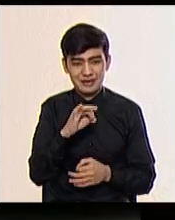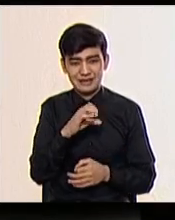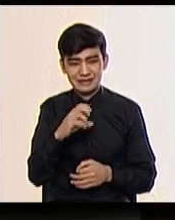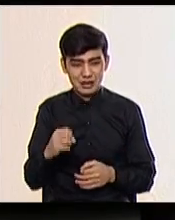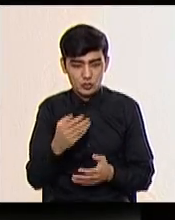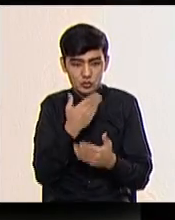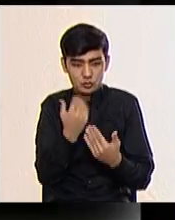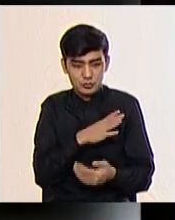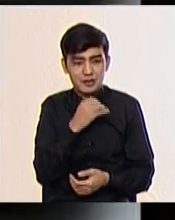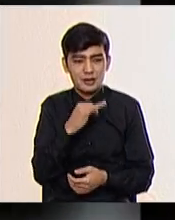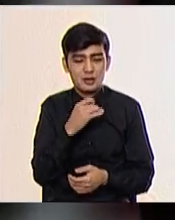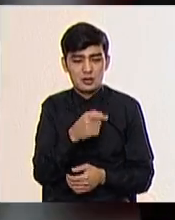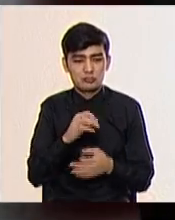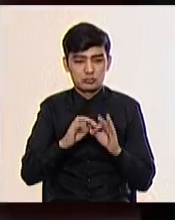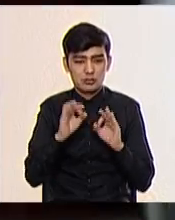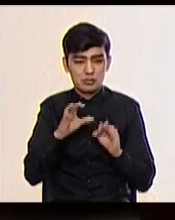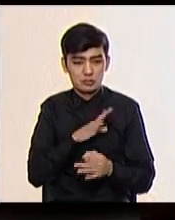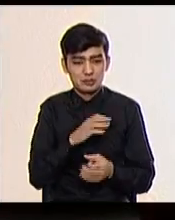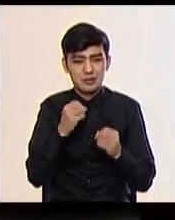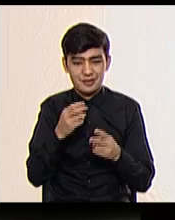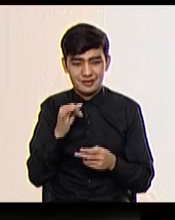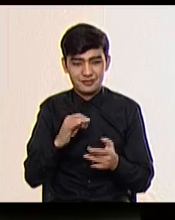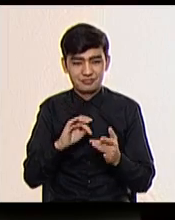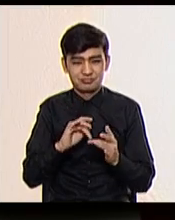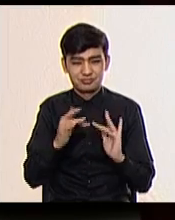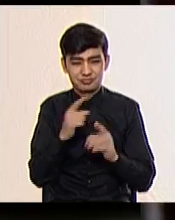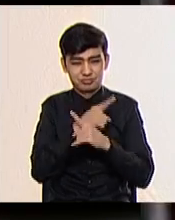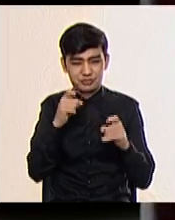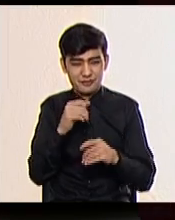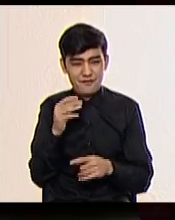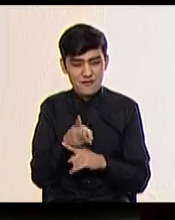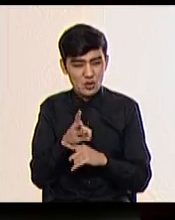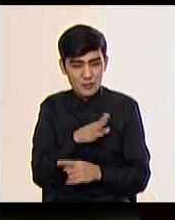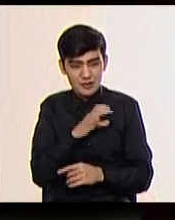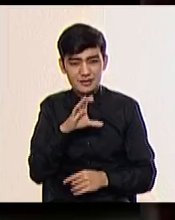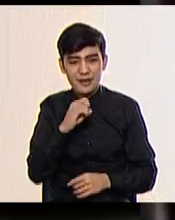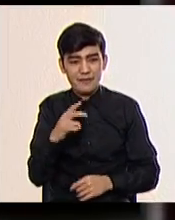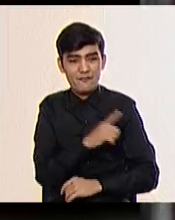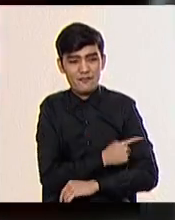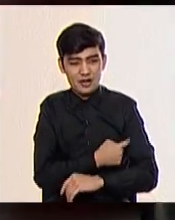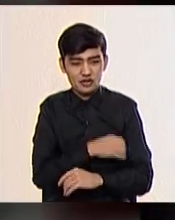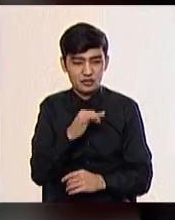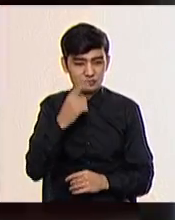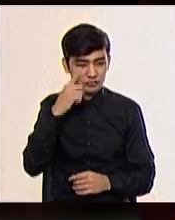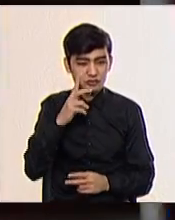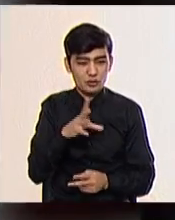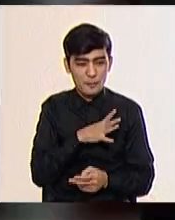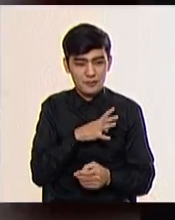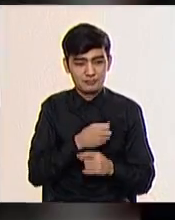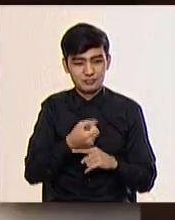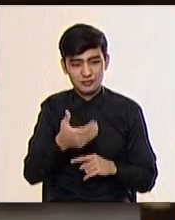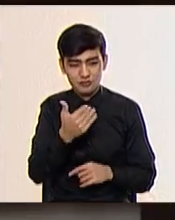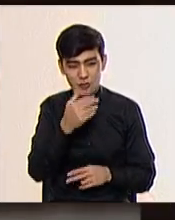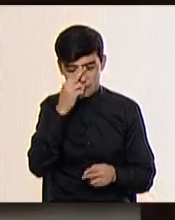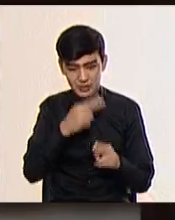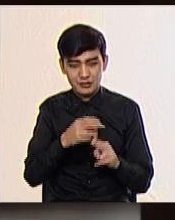нет, как и его объяснительный. После публикации видео судья сообщил санврачам, что организатором банкета был его брат, он же